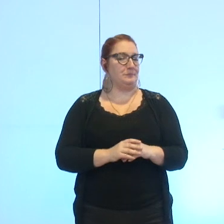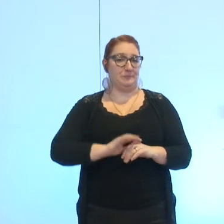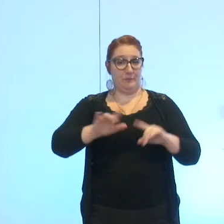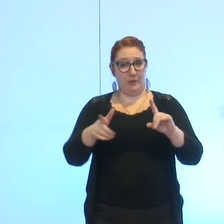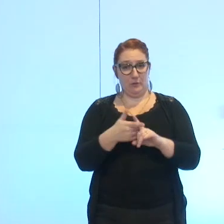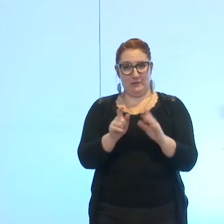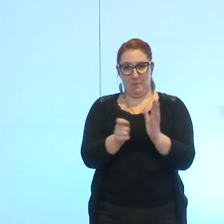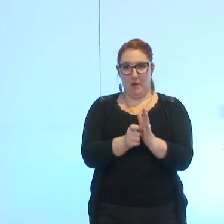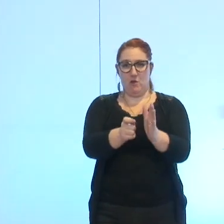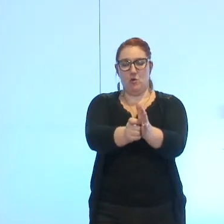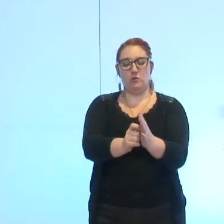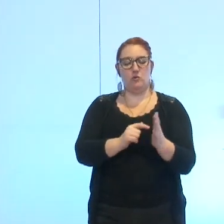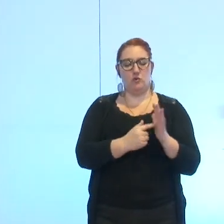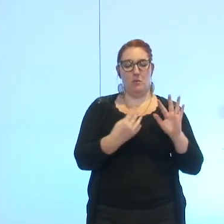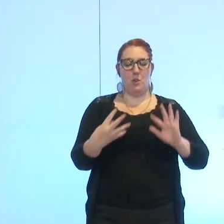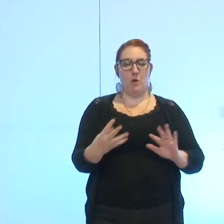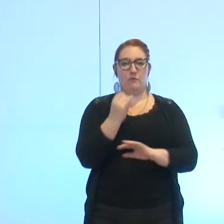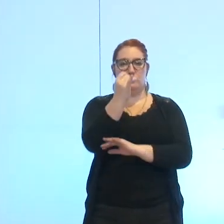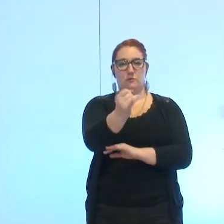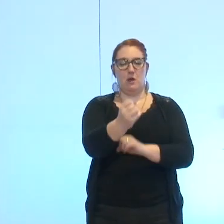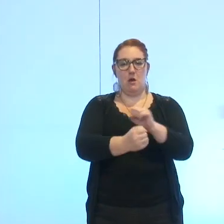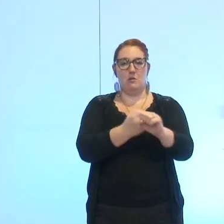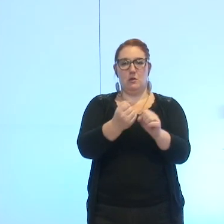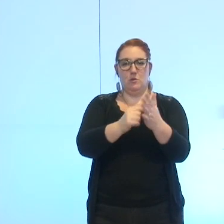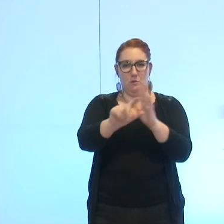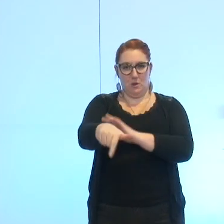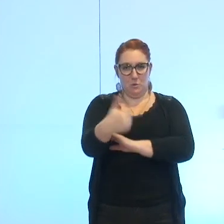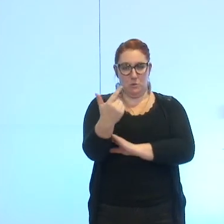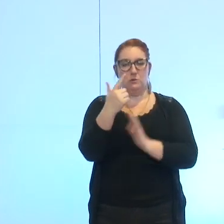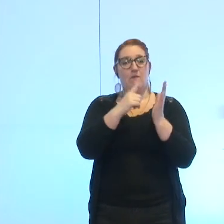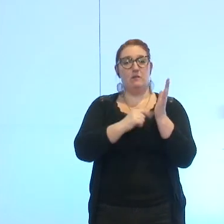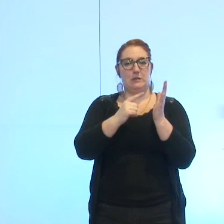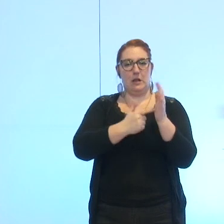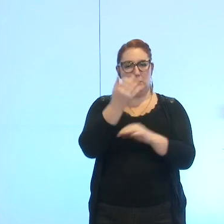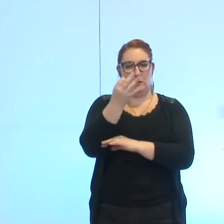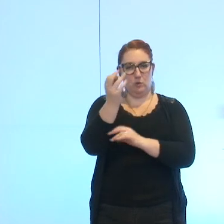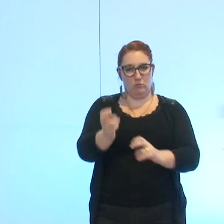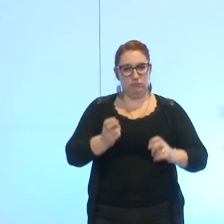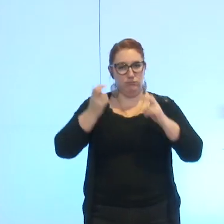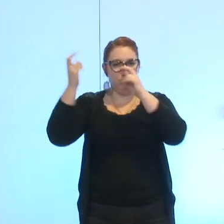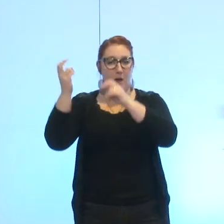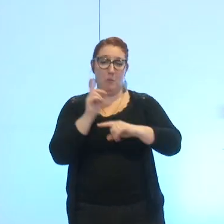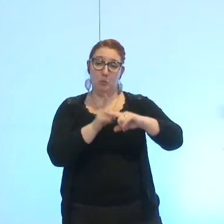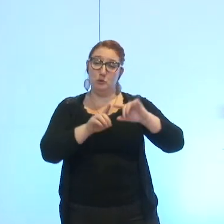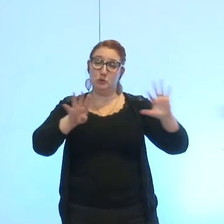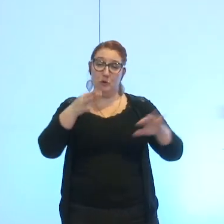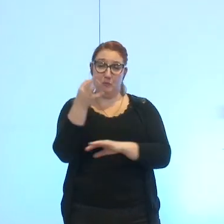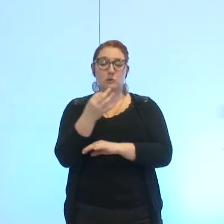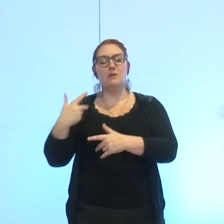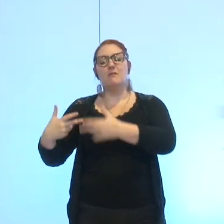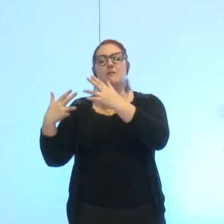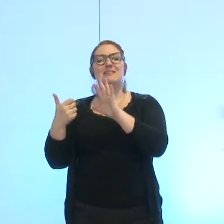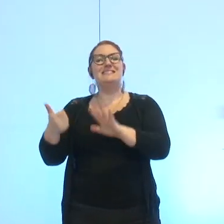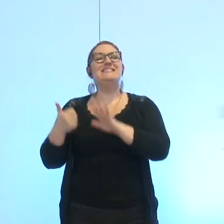est marqué par une forte hausse des taux de fiscalité plus 9 % au début du mandat